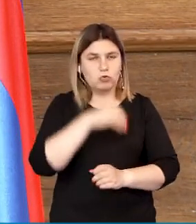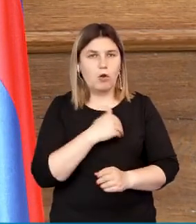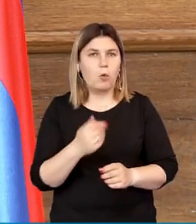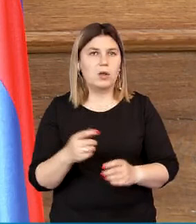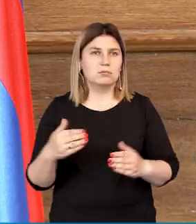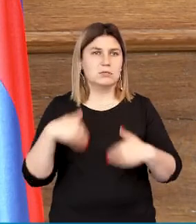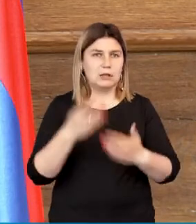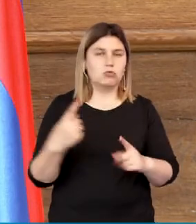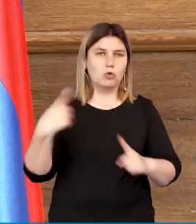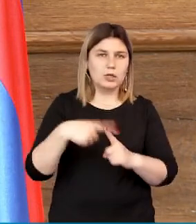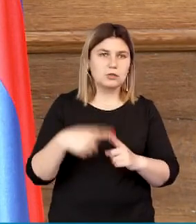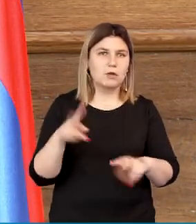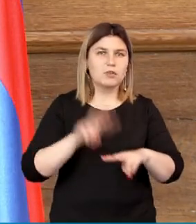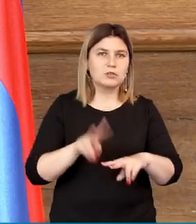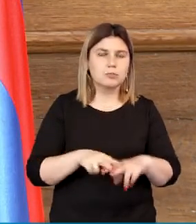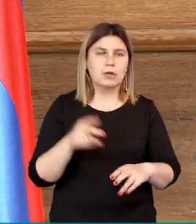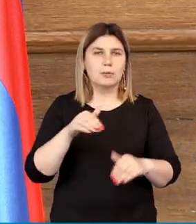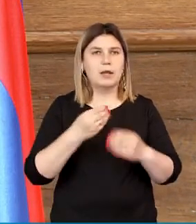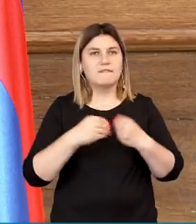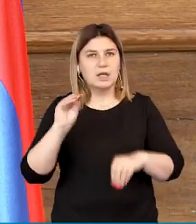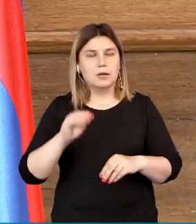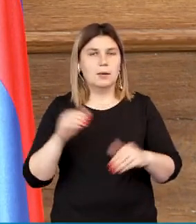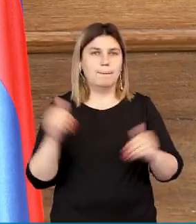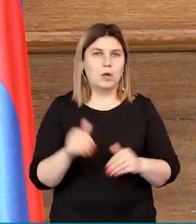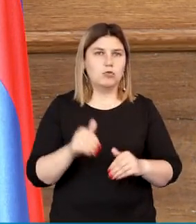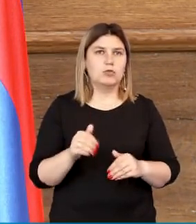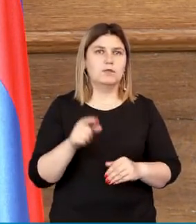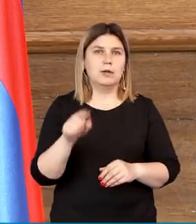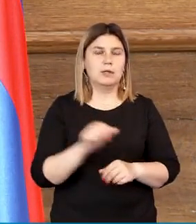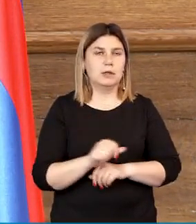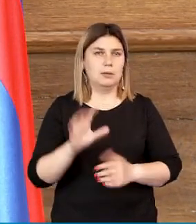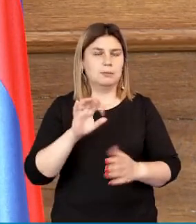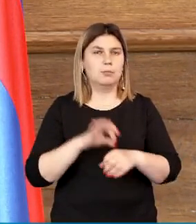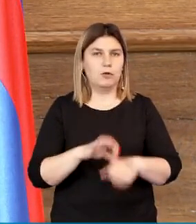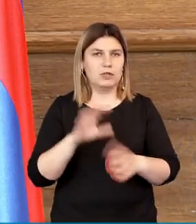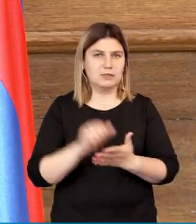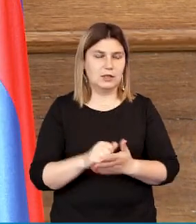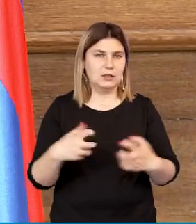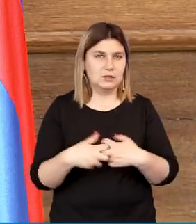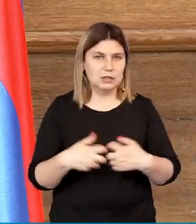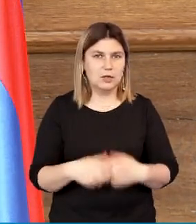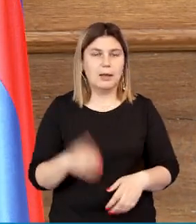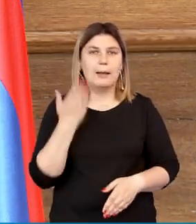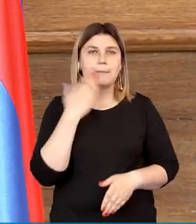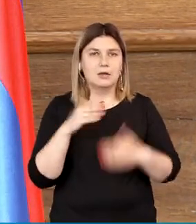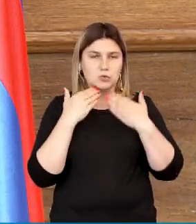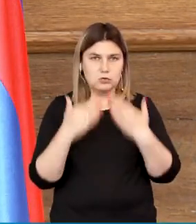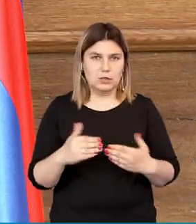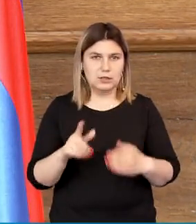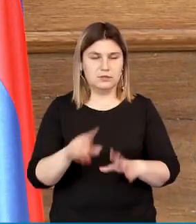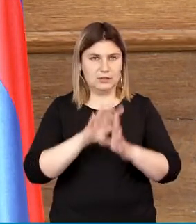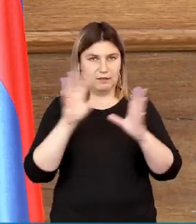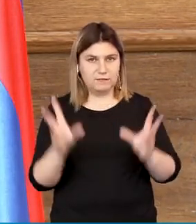aby nauczyciele mieli większe możliwości w prowadzeniu zajęć w sposób zdalny. Moi drodzy, bardzo dziękuję za te